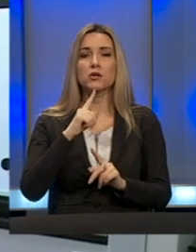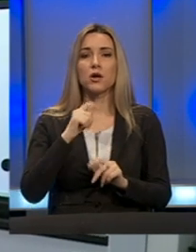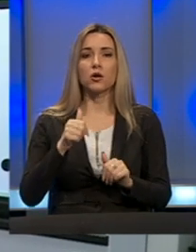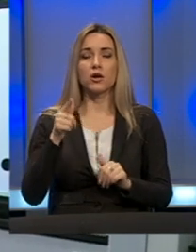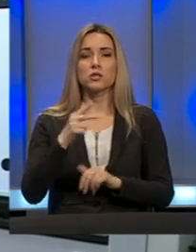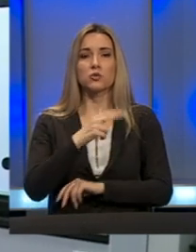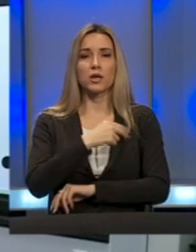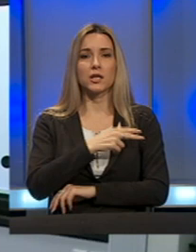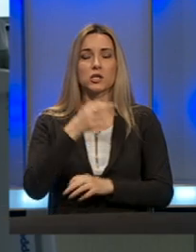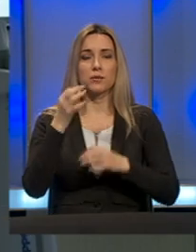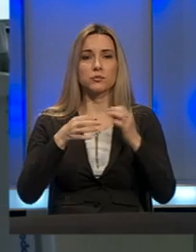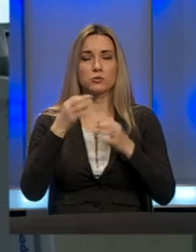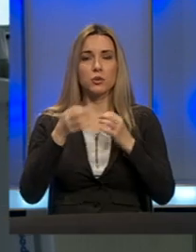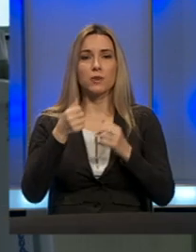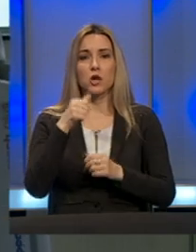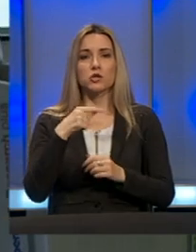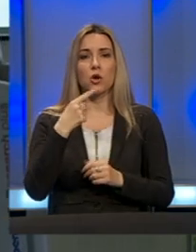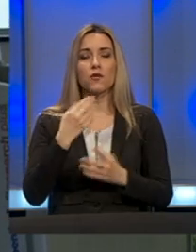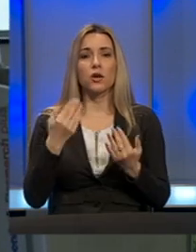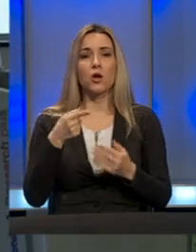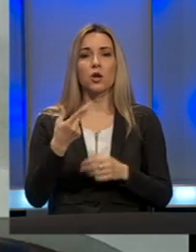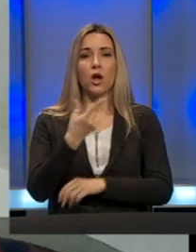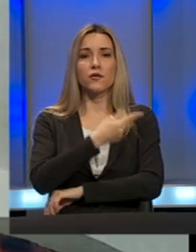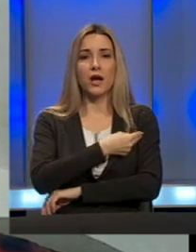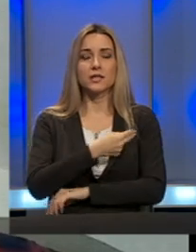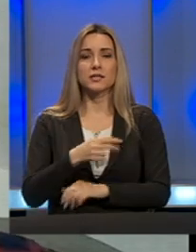nalaze u kliničkim studijima, što vam zapravo govori koliko je vakcina